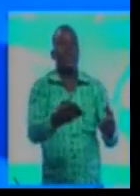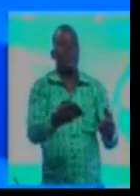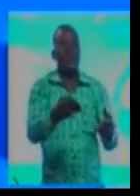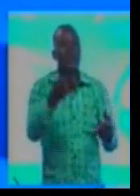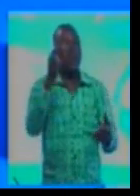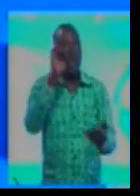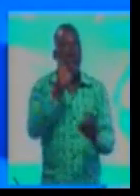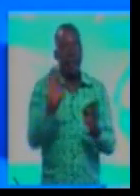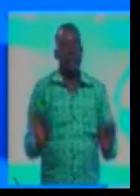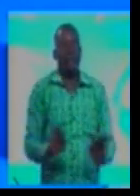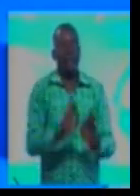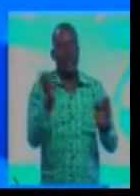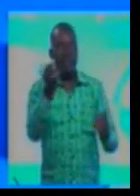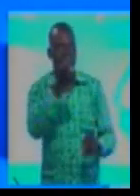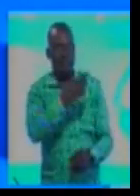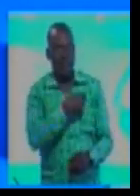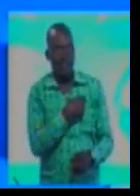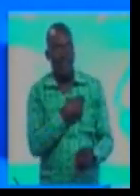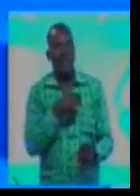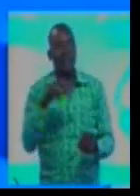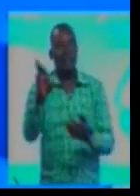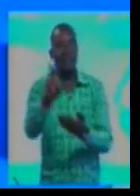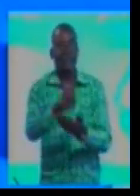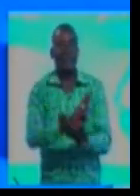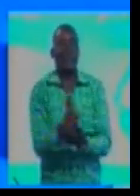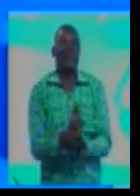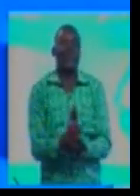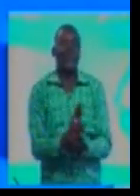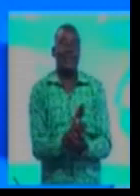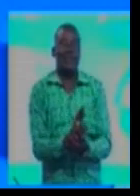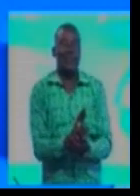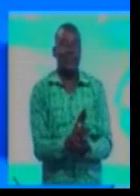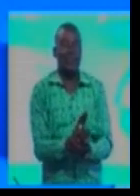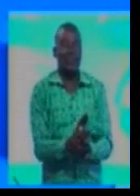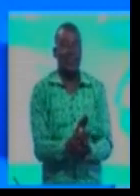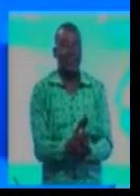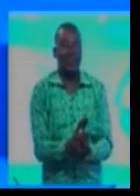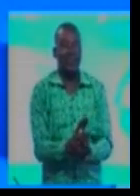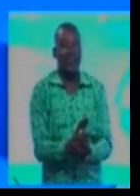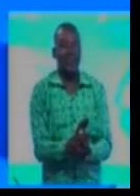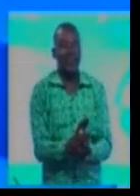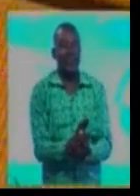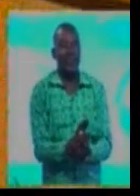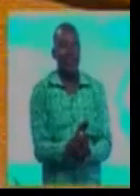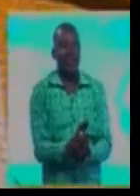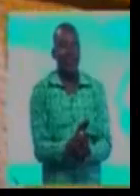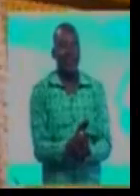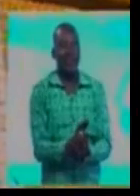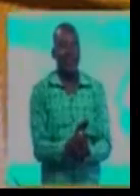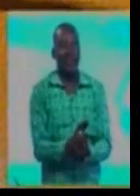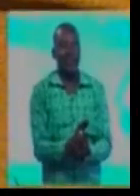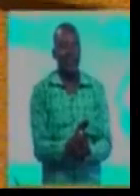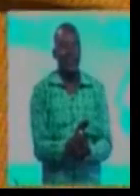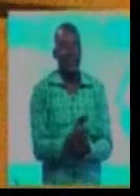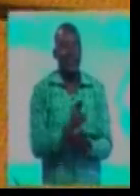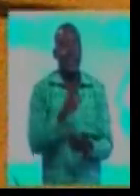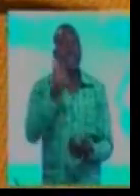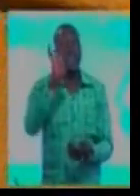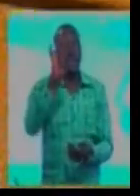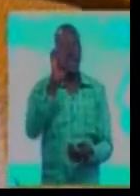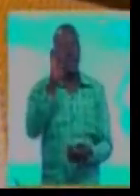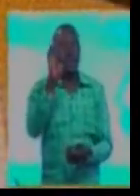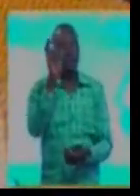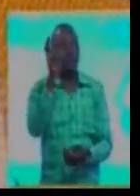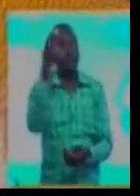décernées. La cérémonie de décoration avec Daouda Ouattara et Sanouan Christine Koulibaly. Cette médaille est